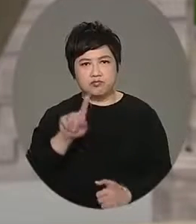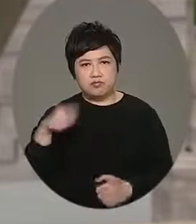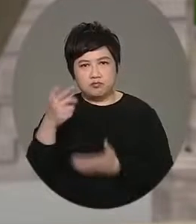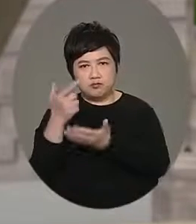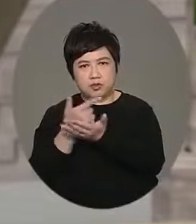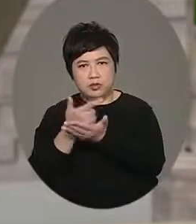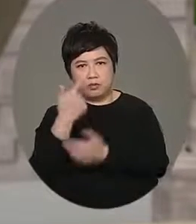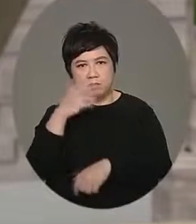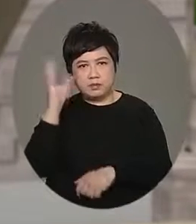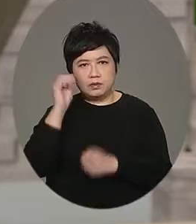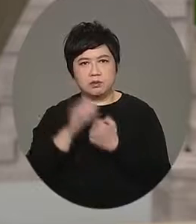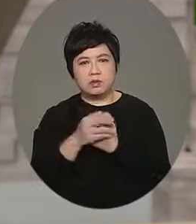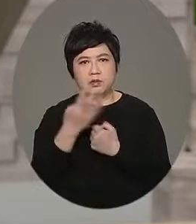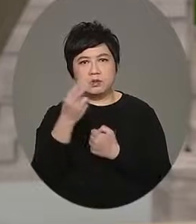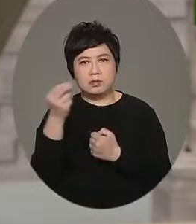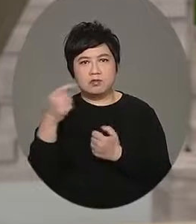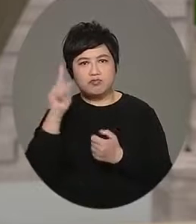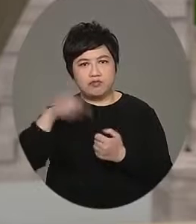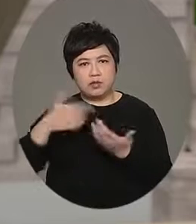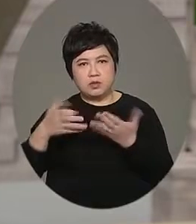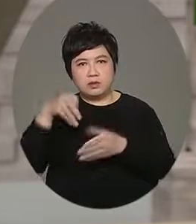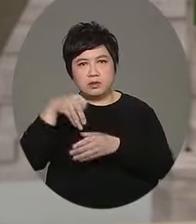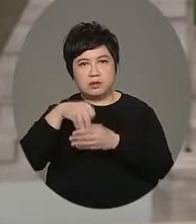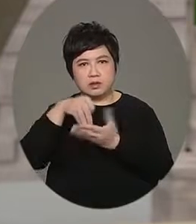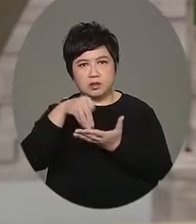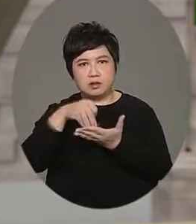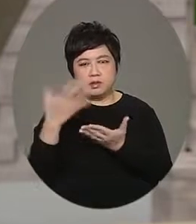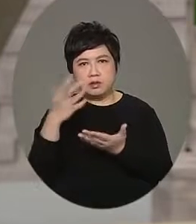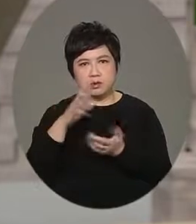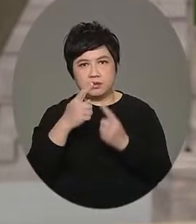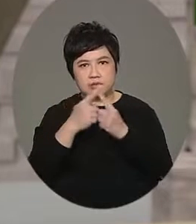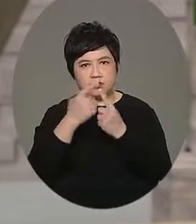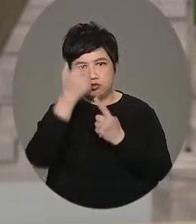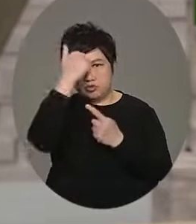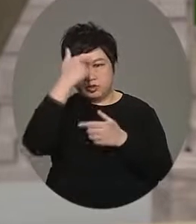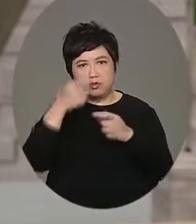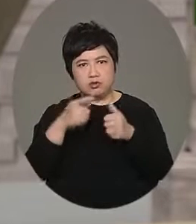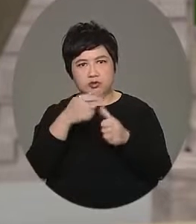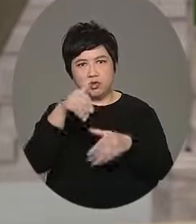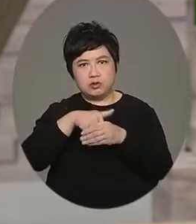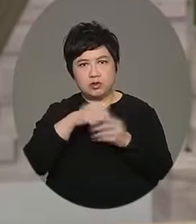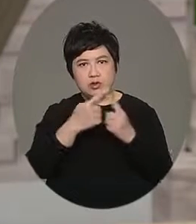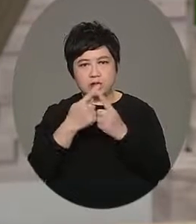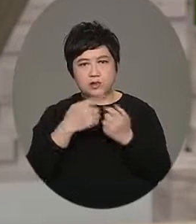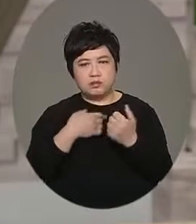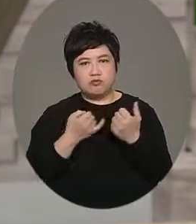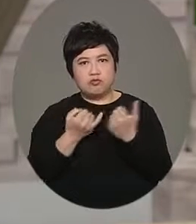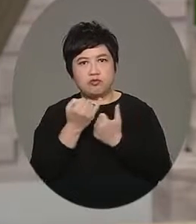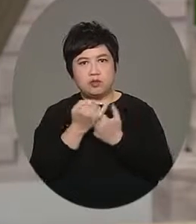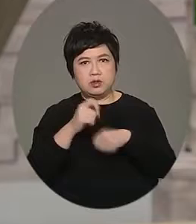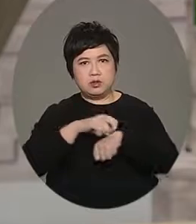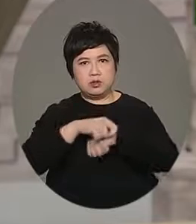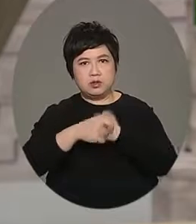其他重点新闻：47名发起或者参与去年民主派初选的人士，被控串谋颠覆国家政权